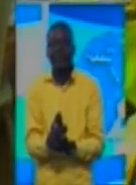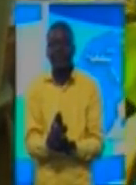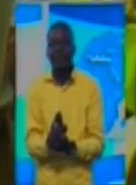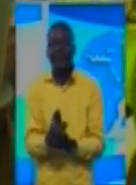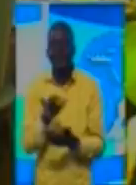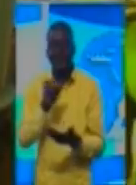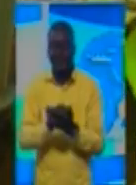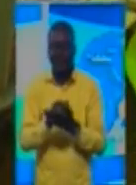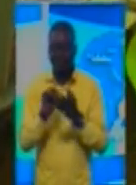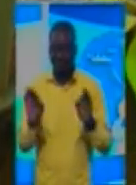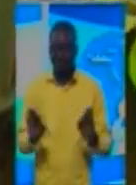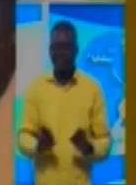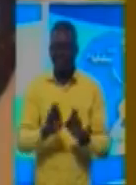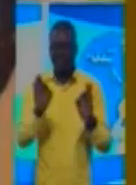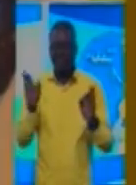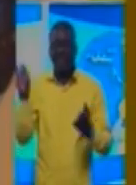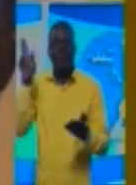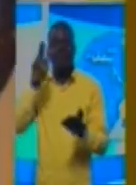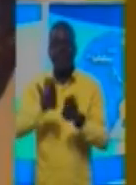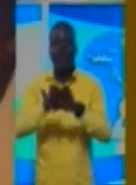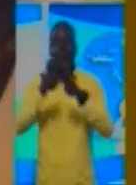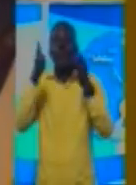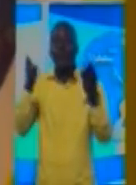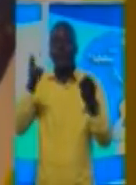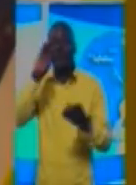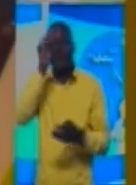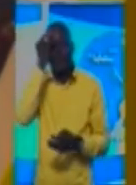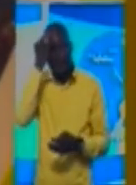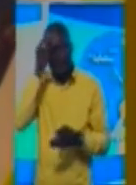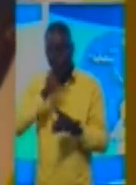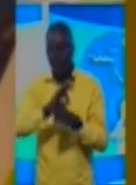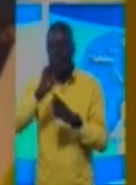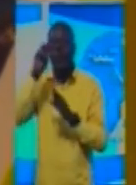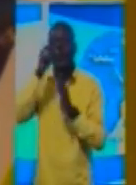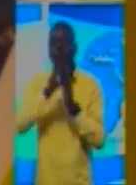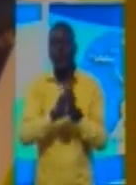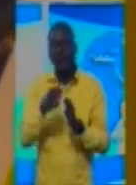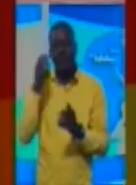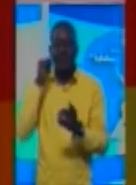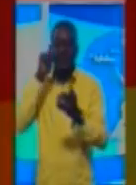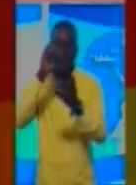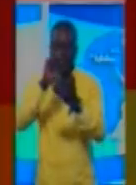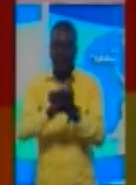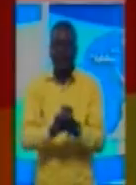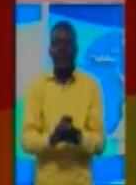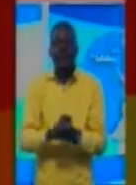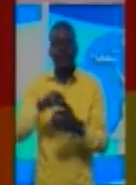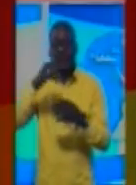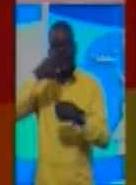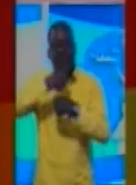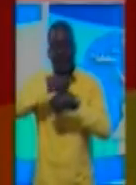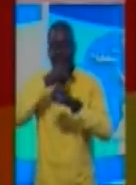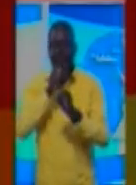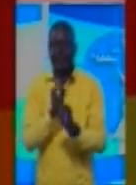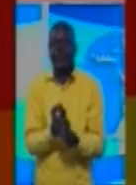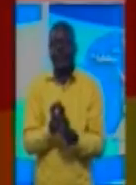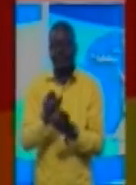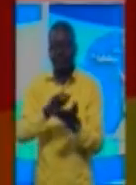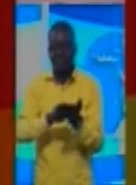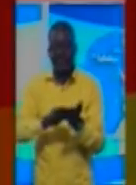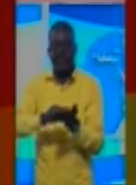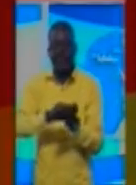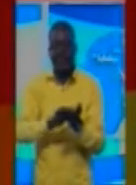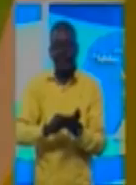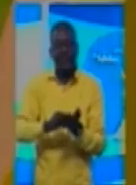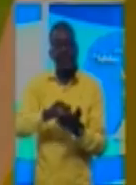Cette cérémonie marque le lancement officiel d'une série de formations à l'endroit des femmes sur la fabrication artisanale de savon à base